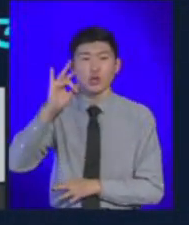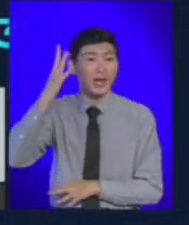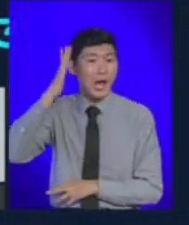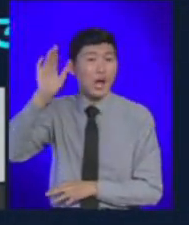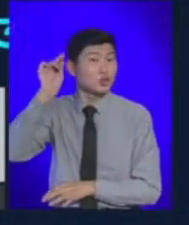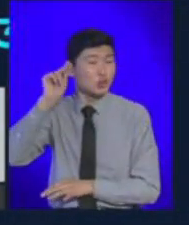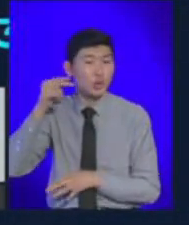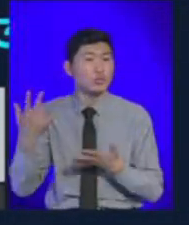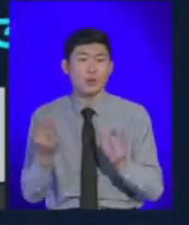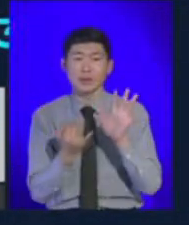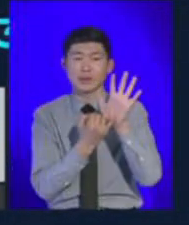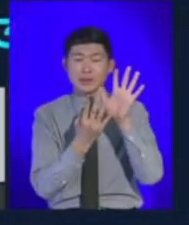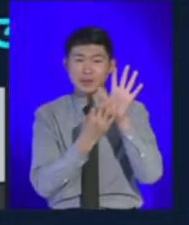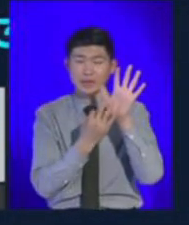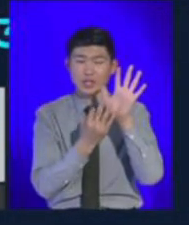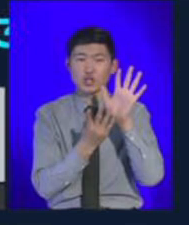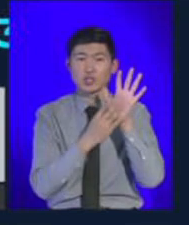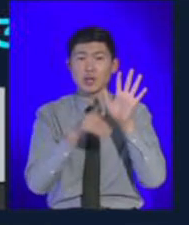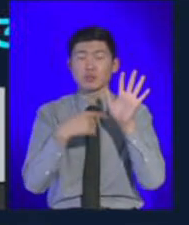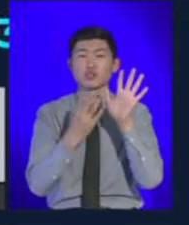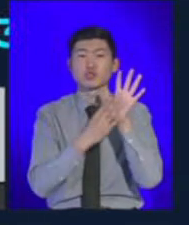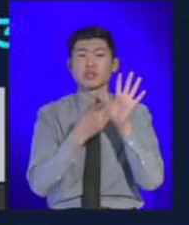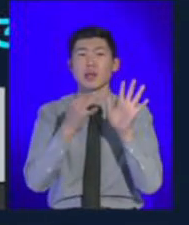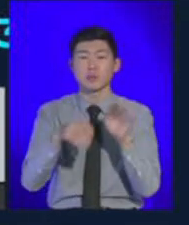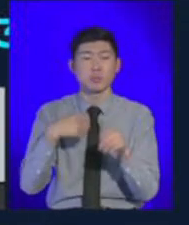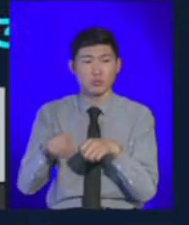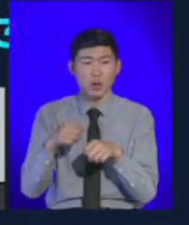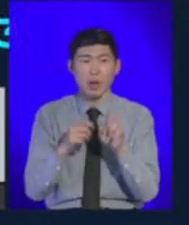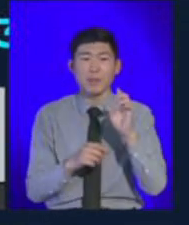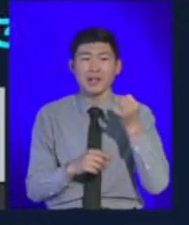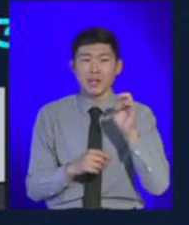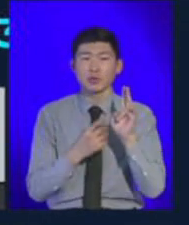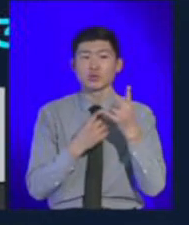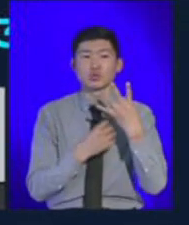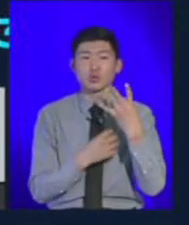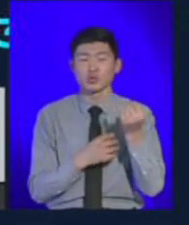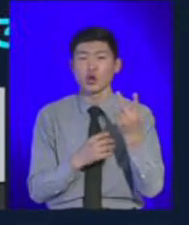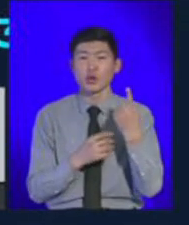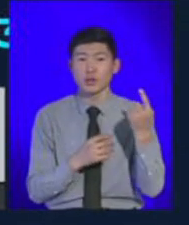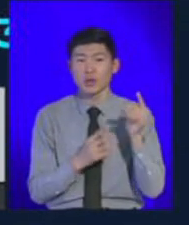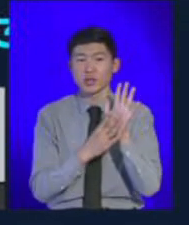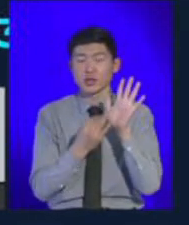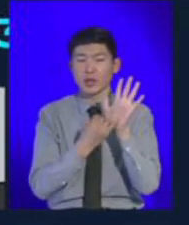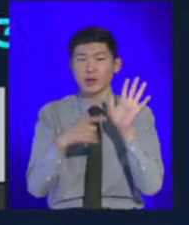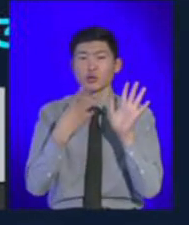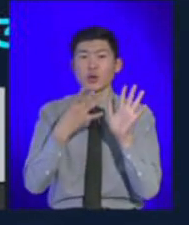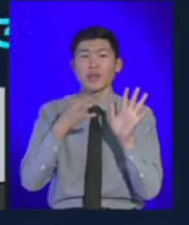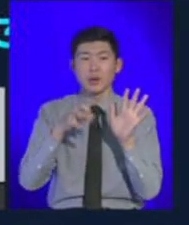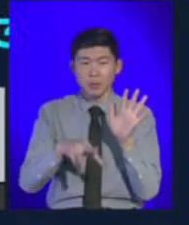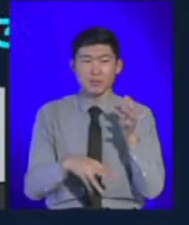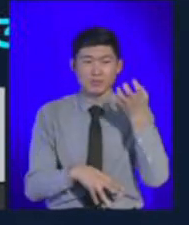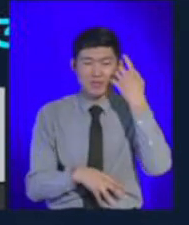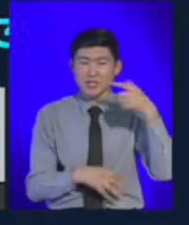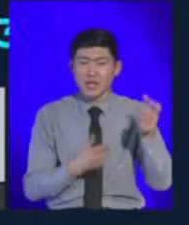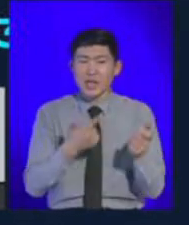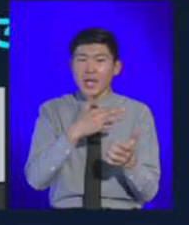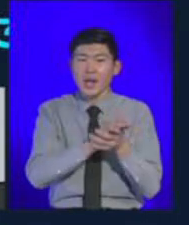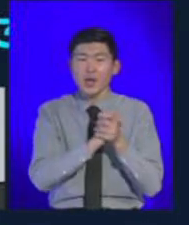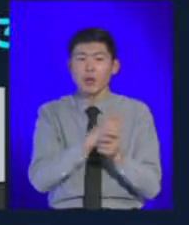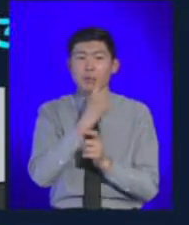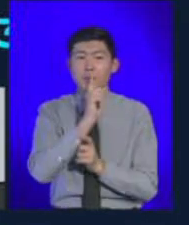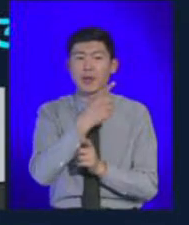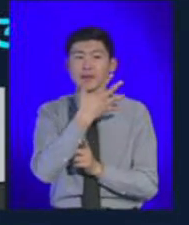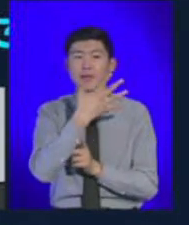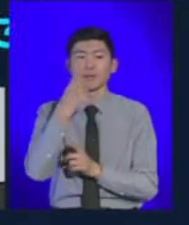сурахад 89.9 тэрбум төгрөг, бакалаврт 421 хүн 97.4 тэрбум төгрөг. Засгийн газар хоорондын гэрээгээр 1051